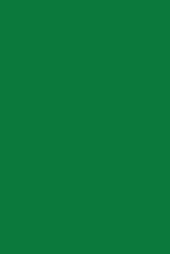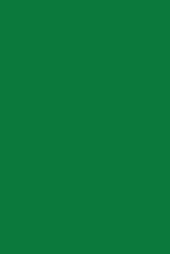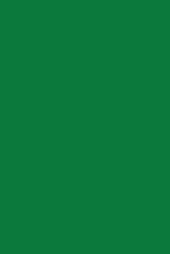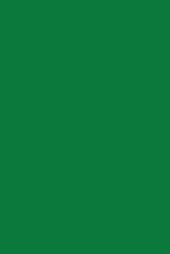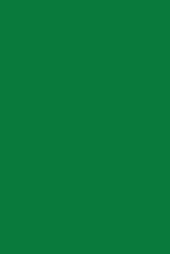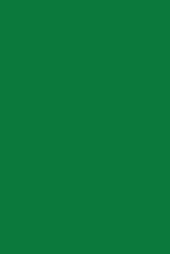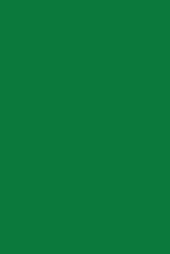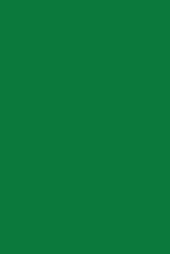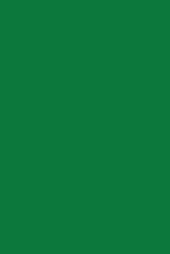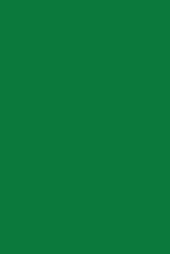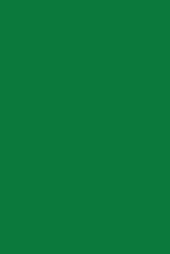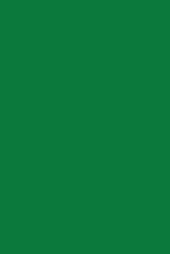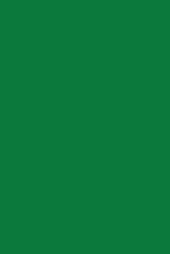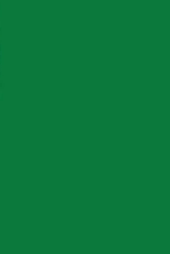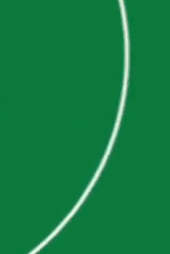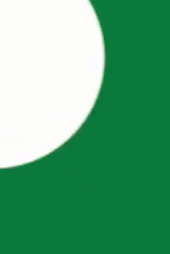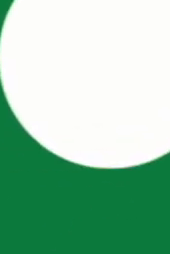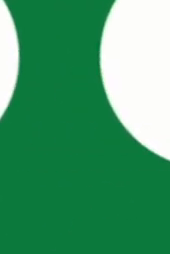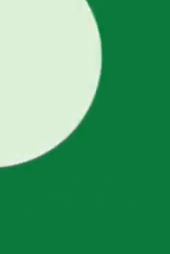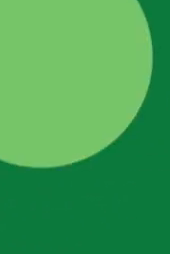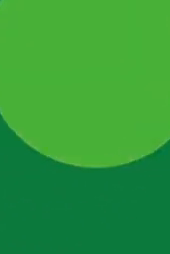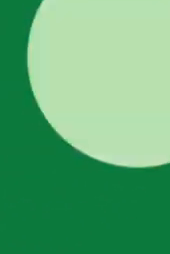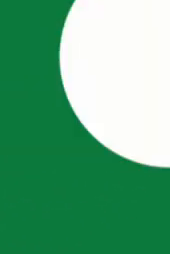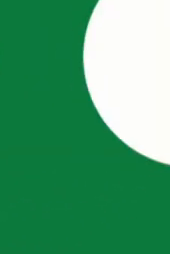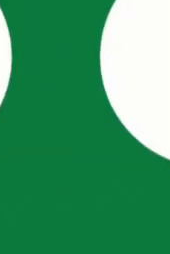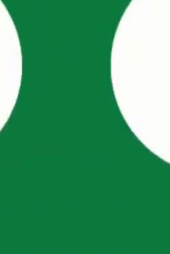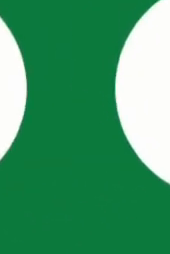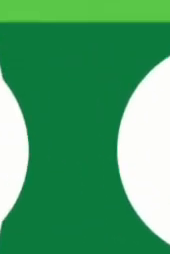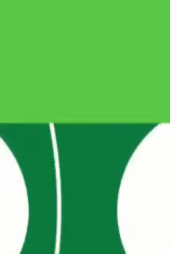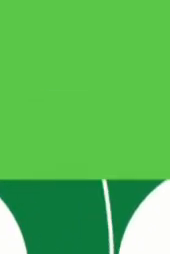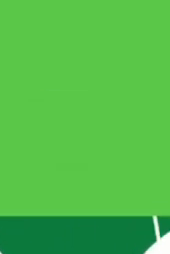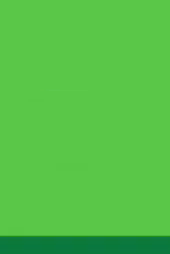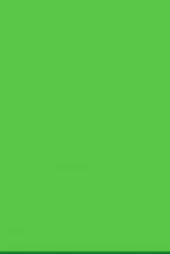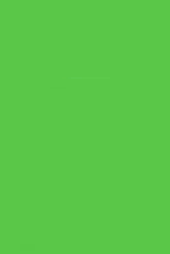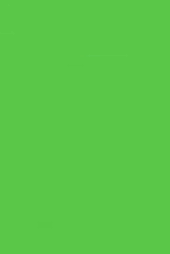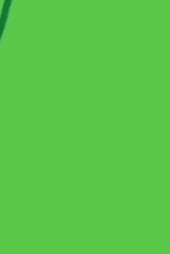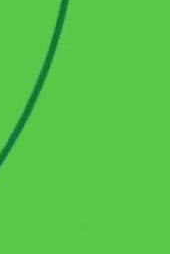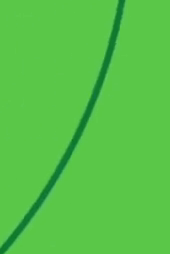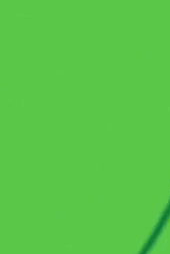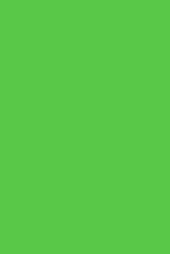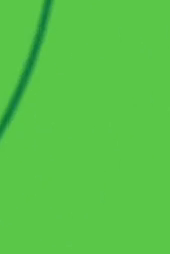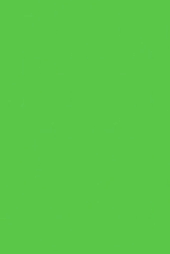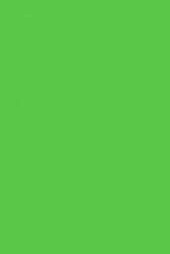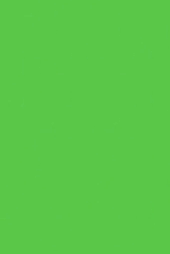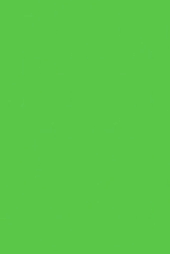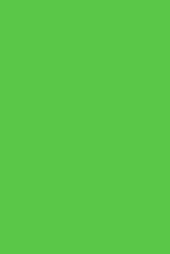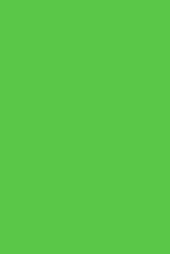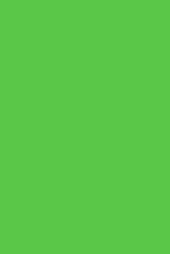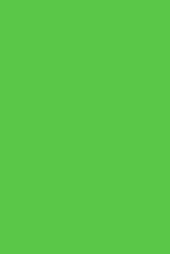Субтитрувальниця Оля Шор